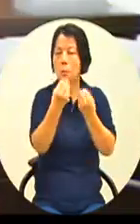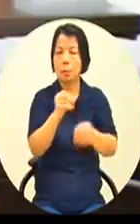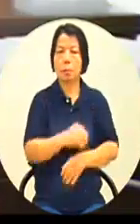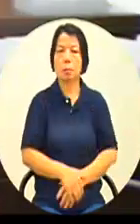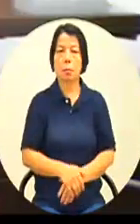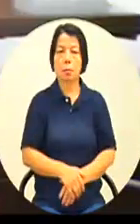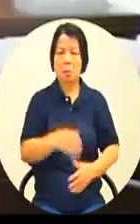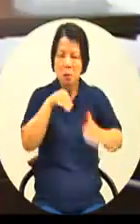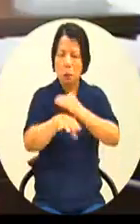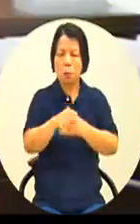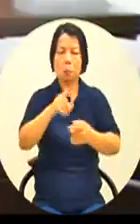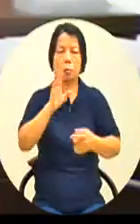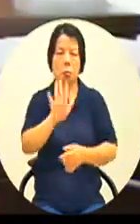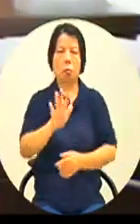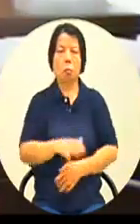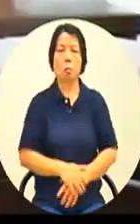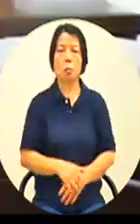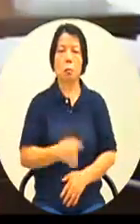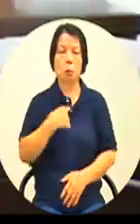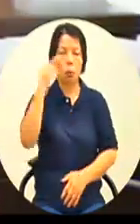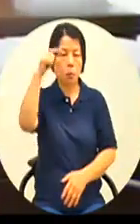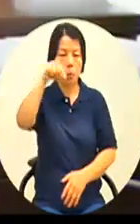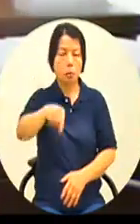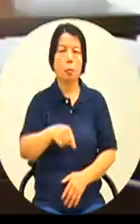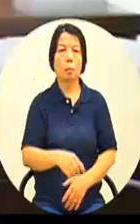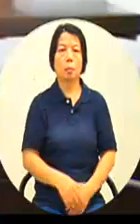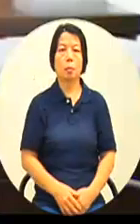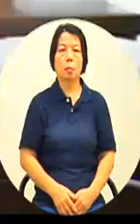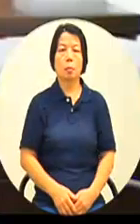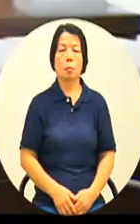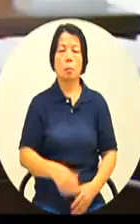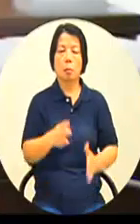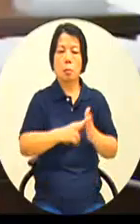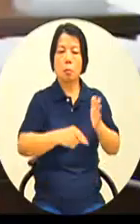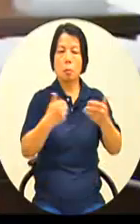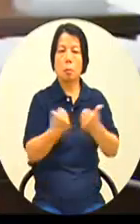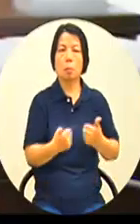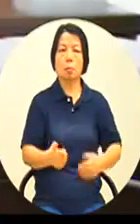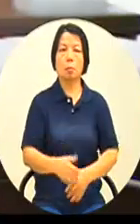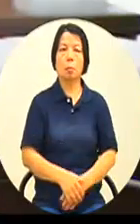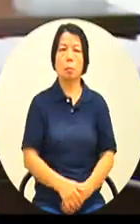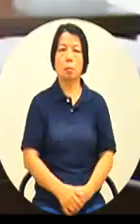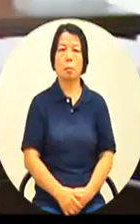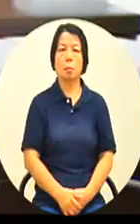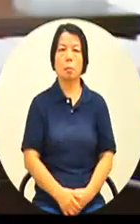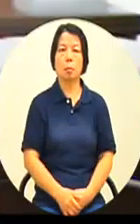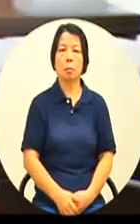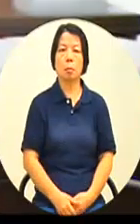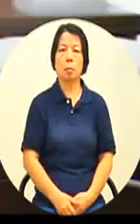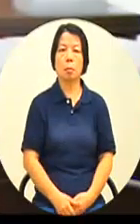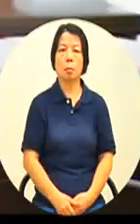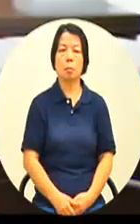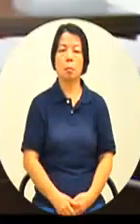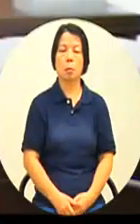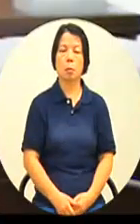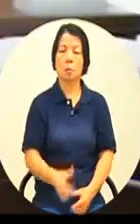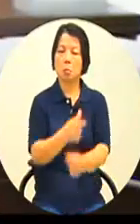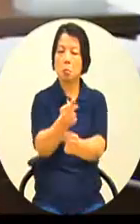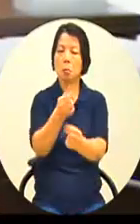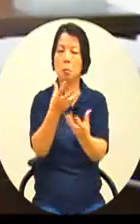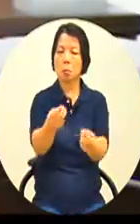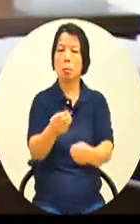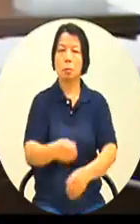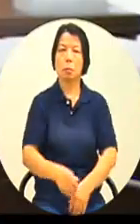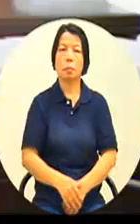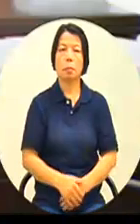冤枉你们，是本席认为你们这样的这个说明会，是不完整、不完美的，